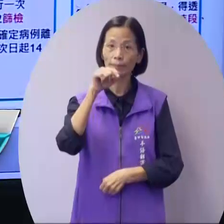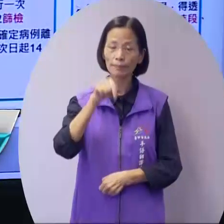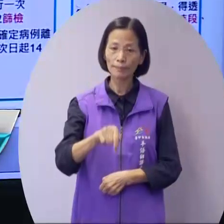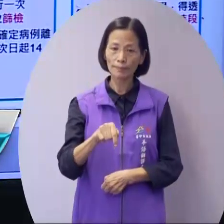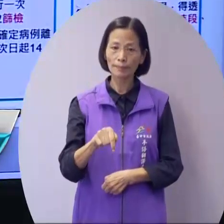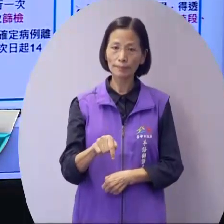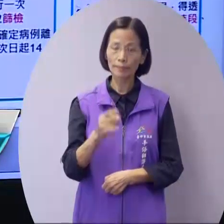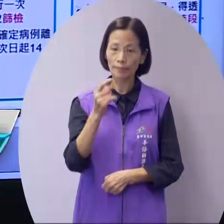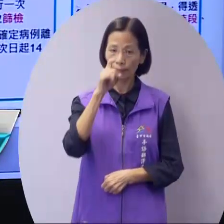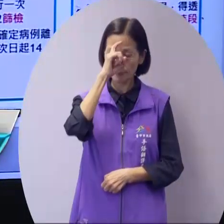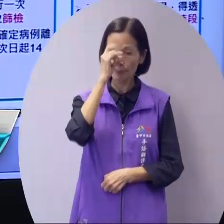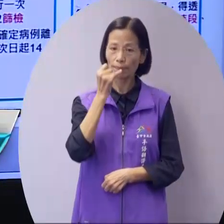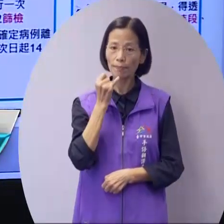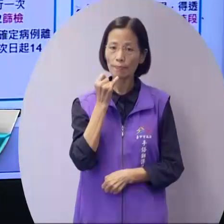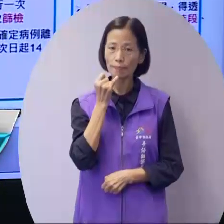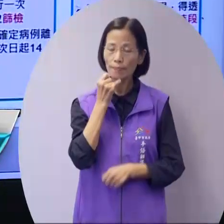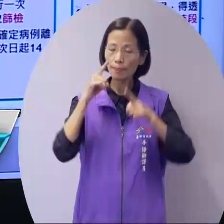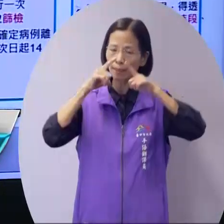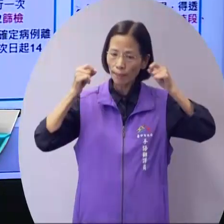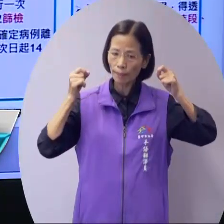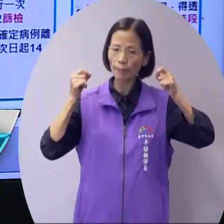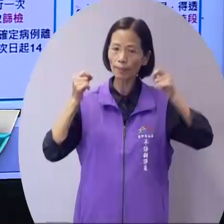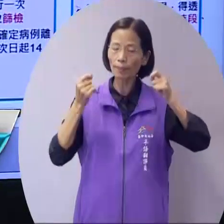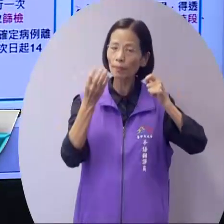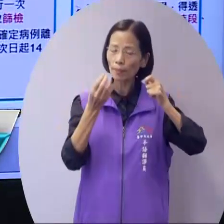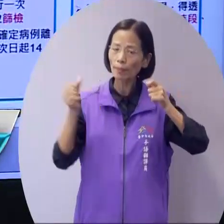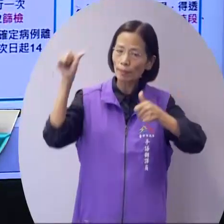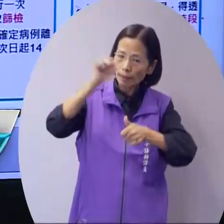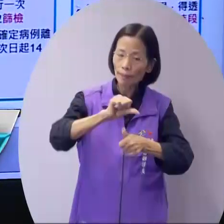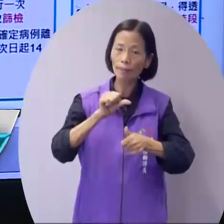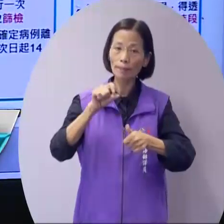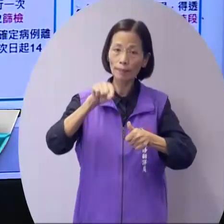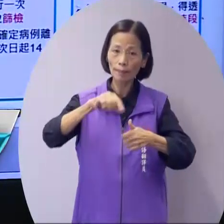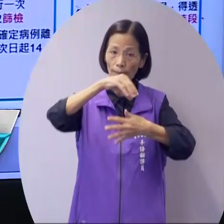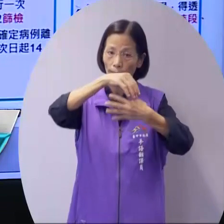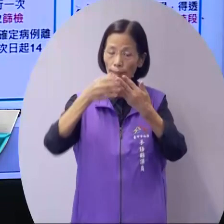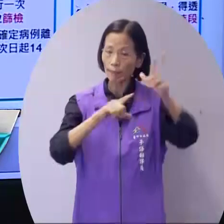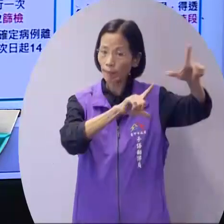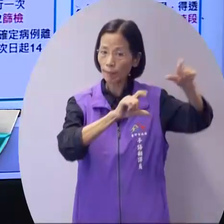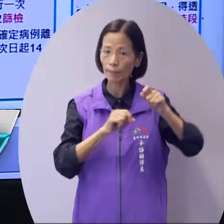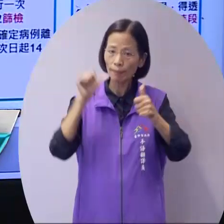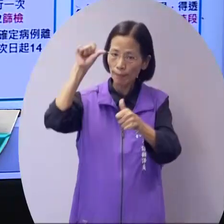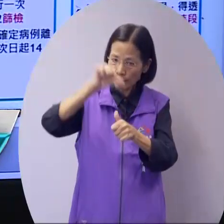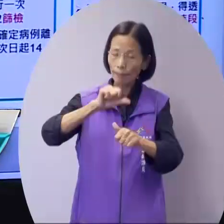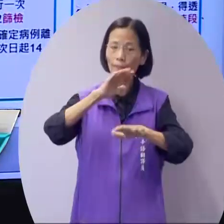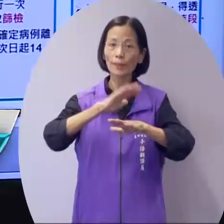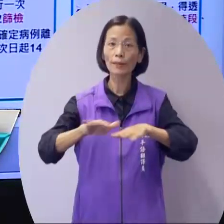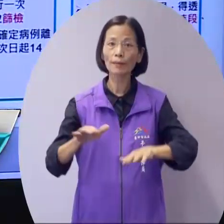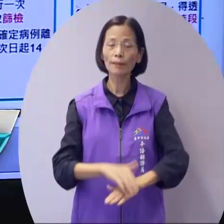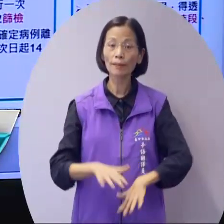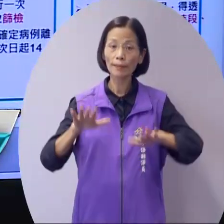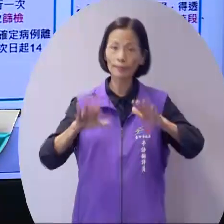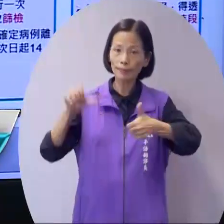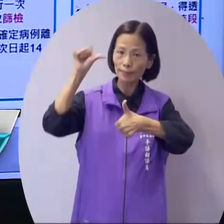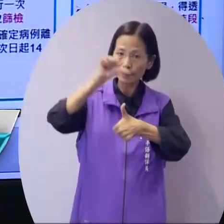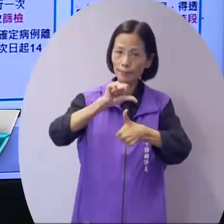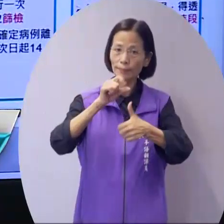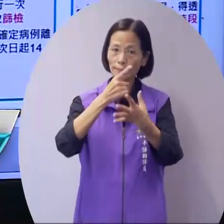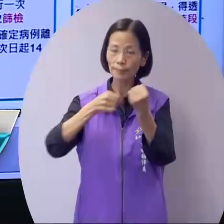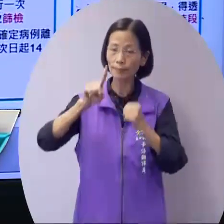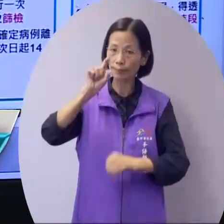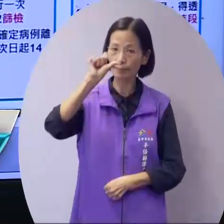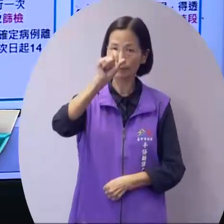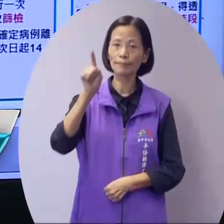未切实佩戴口罩，依照传染病防治法来举发，目前共举发